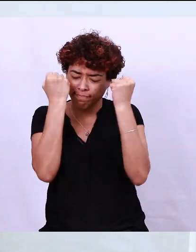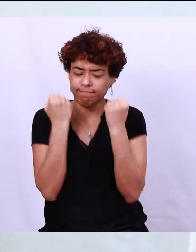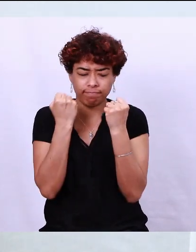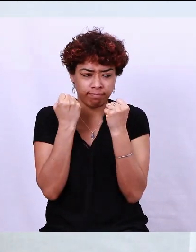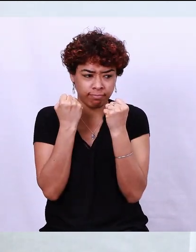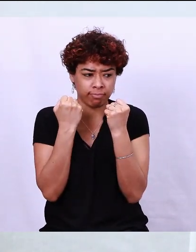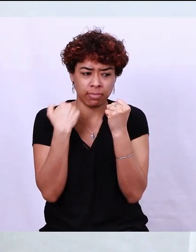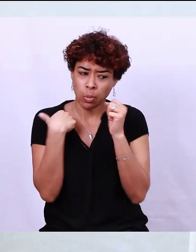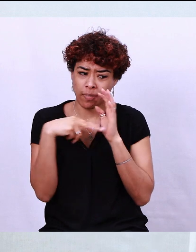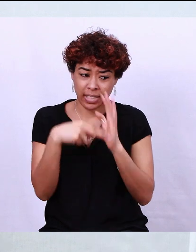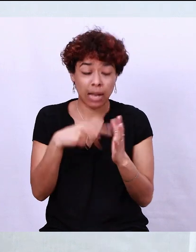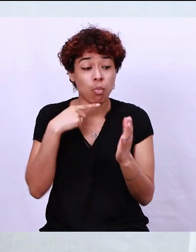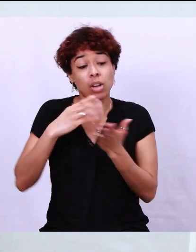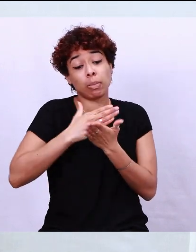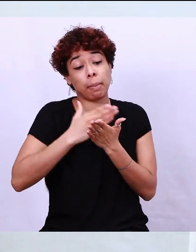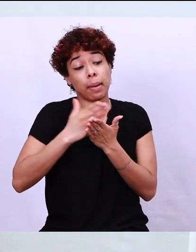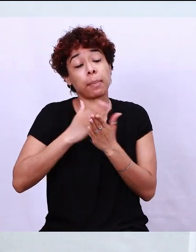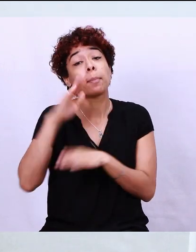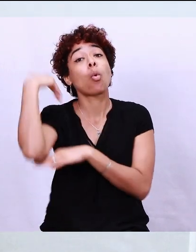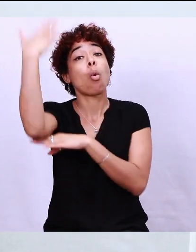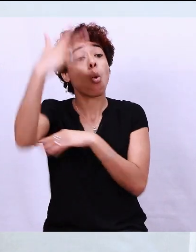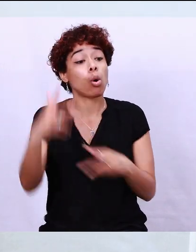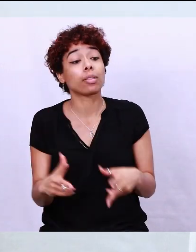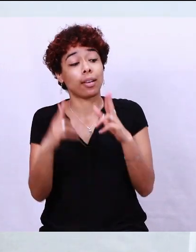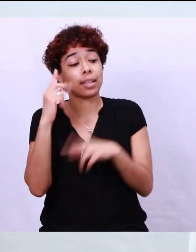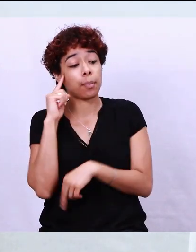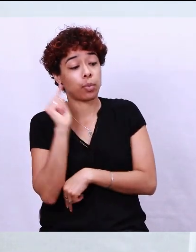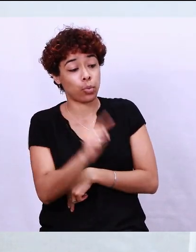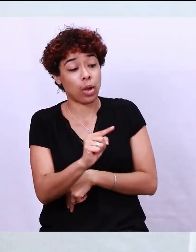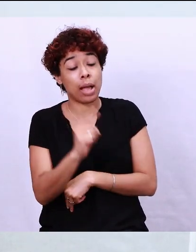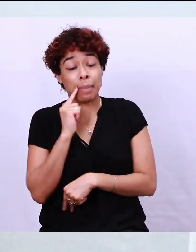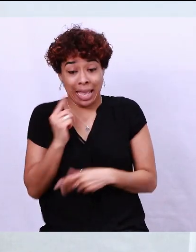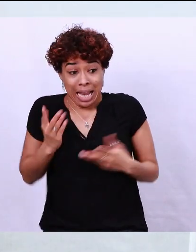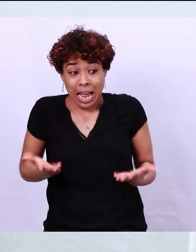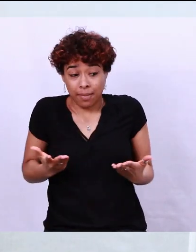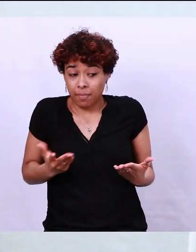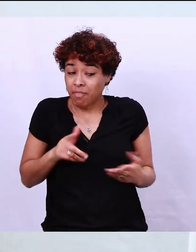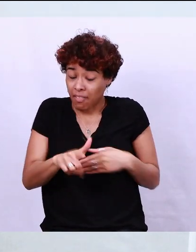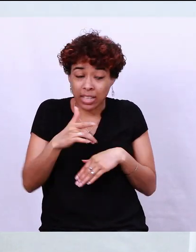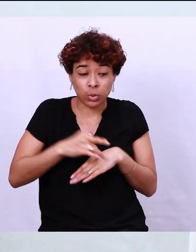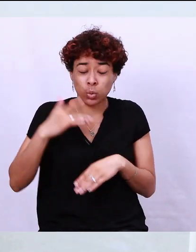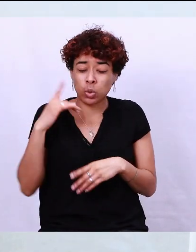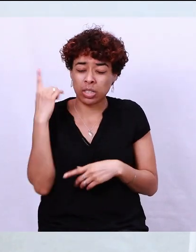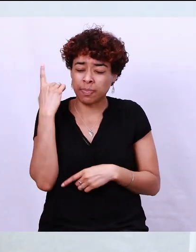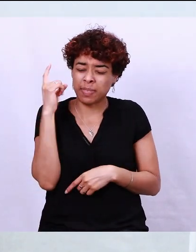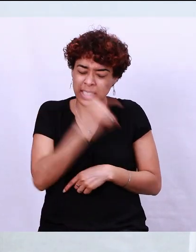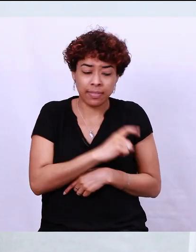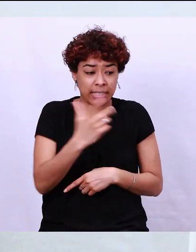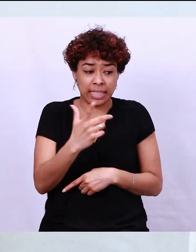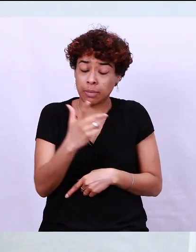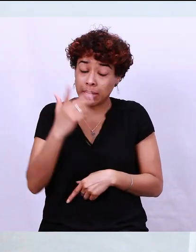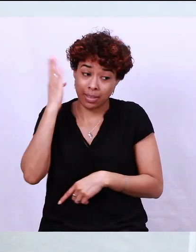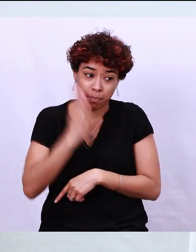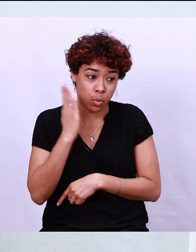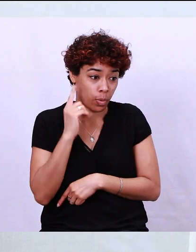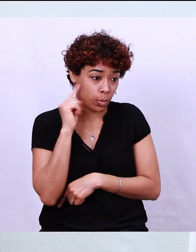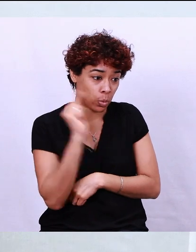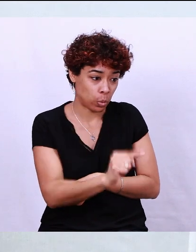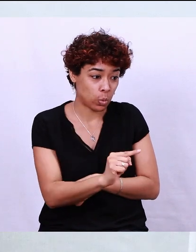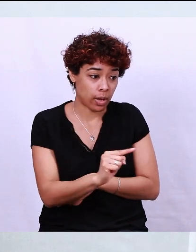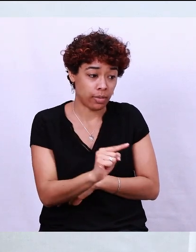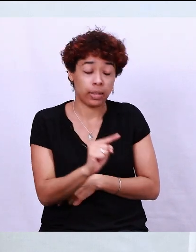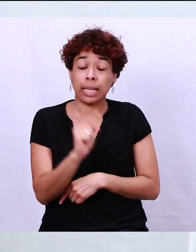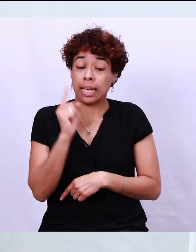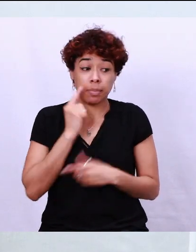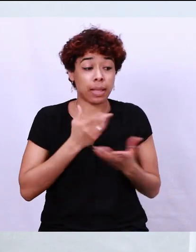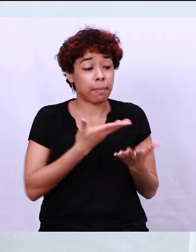parce que je suis en train de te préparer pour une autre étape dans ton ministère, mais c'est nécessaire aujourd'hui que tu passes par ce temps de difficulté pour